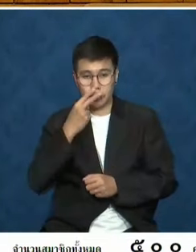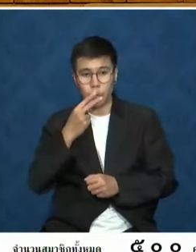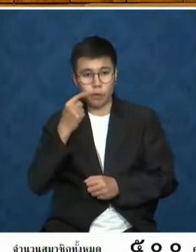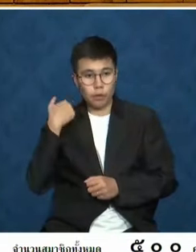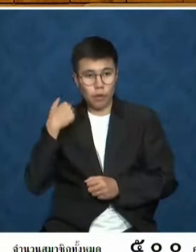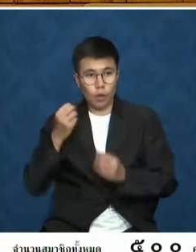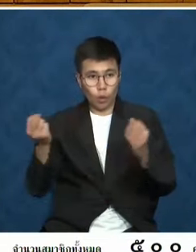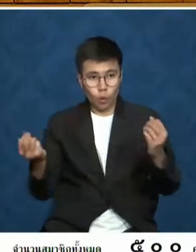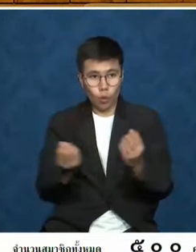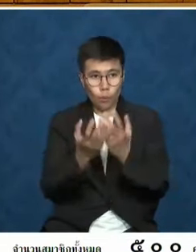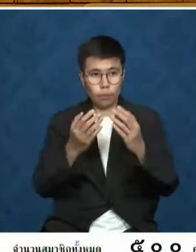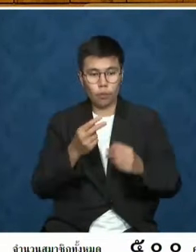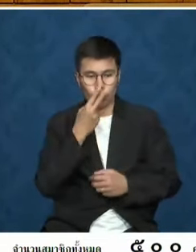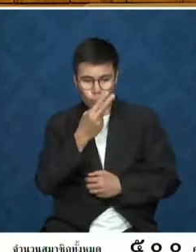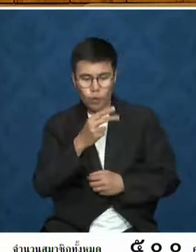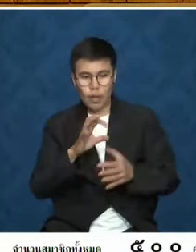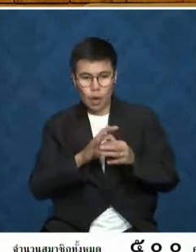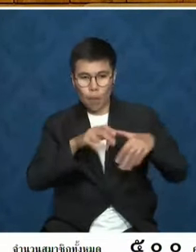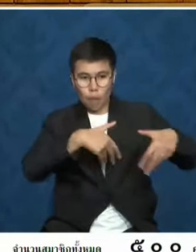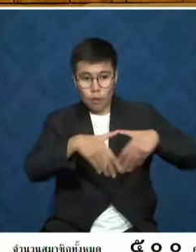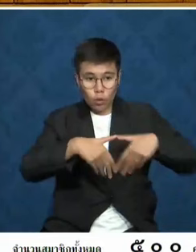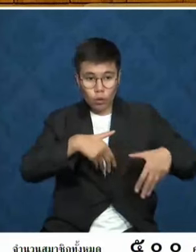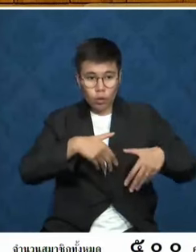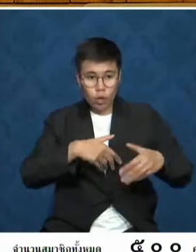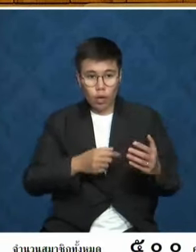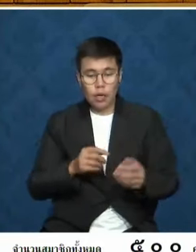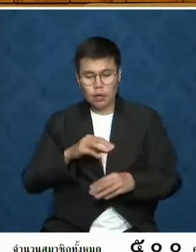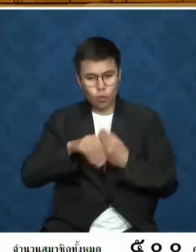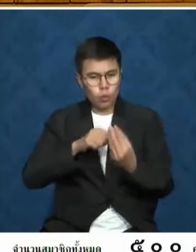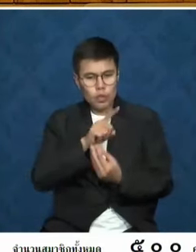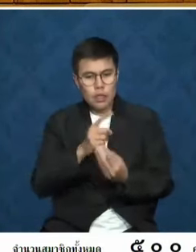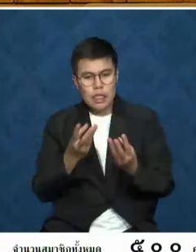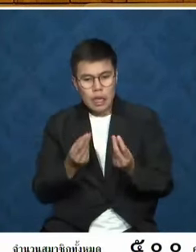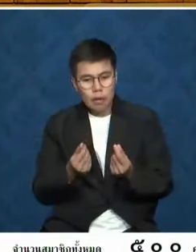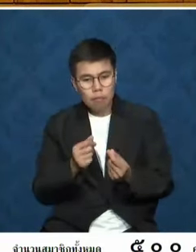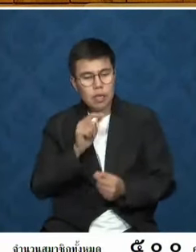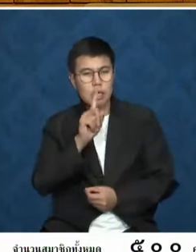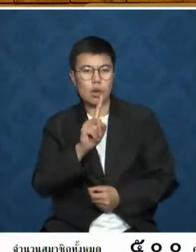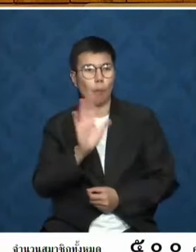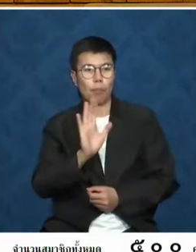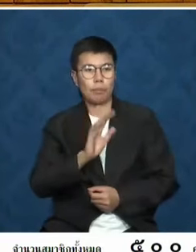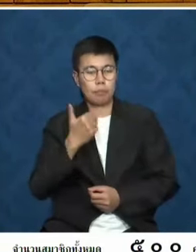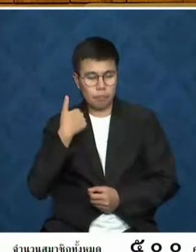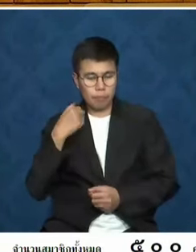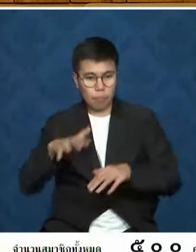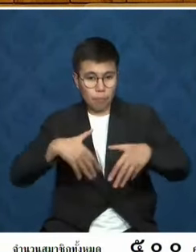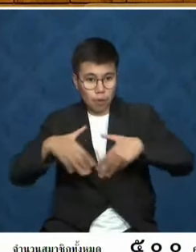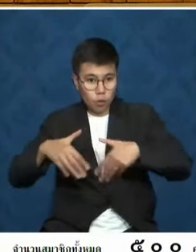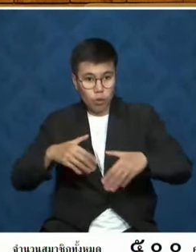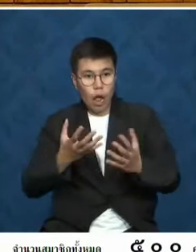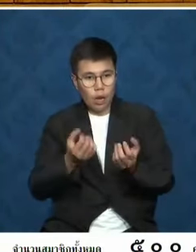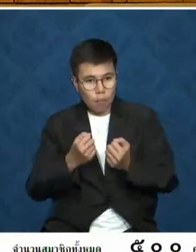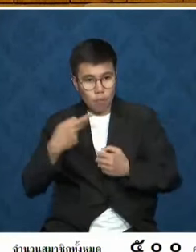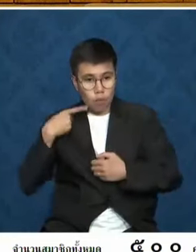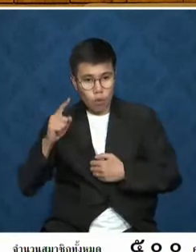วัดผลกระทบที่เกิดกัประชาชนไม่ใช่เพีงแค่ตัวเลขทางเศรษฐกิอย่เดียวแต่จะเป็นประชาชนได้ประโยชน